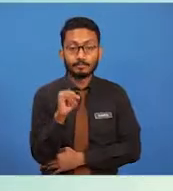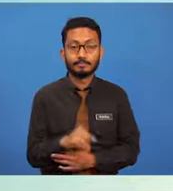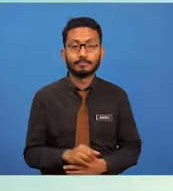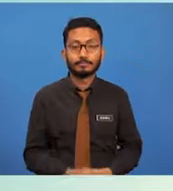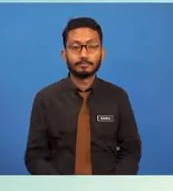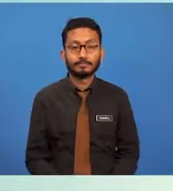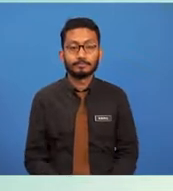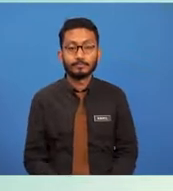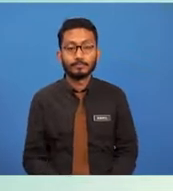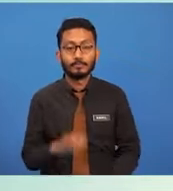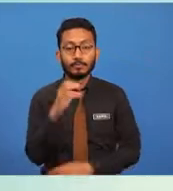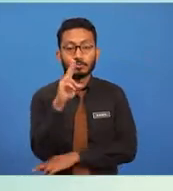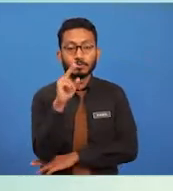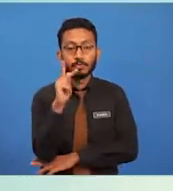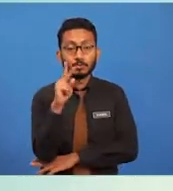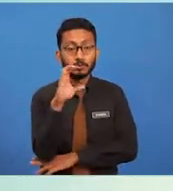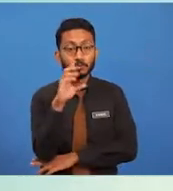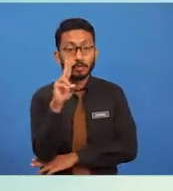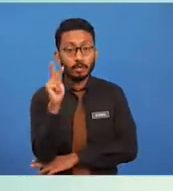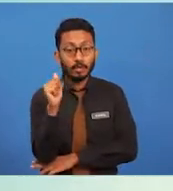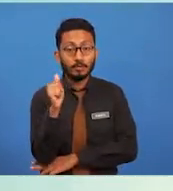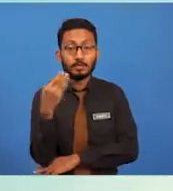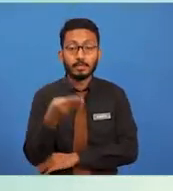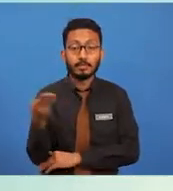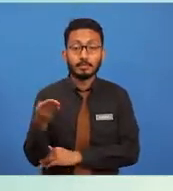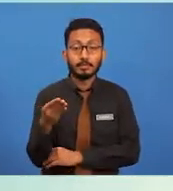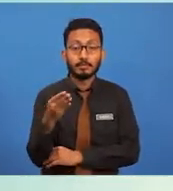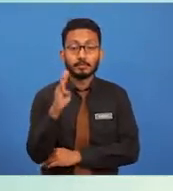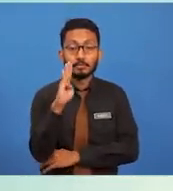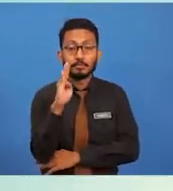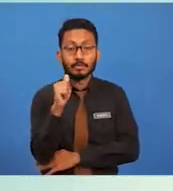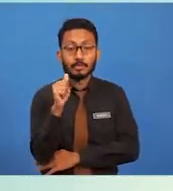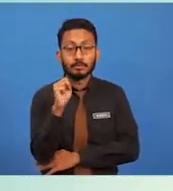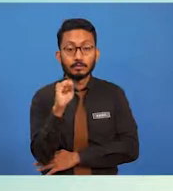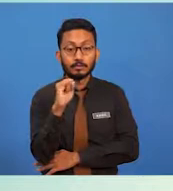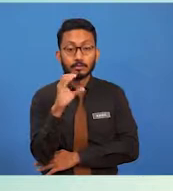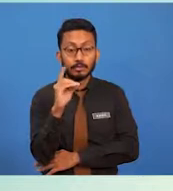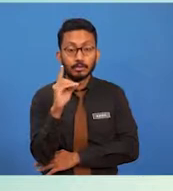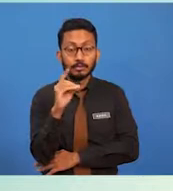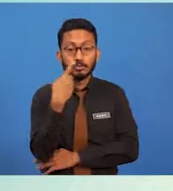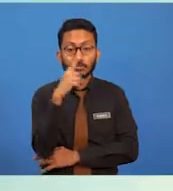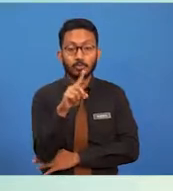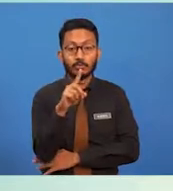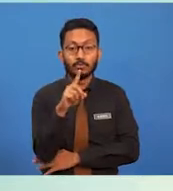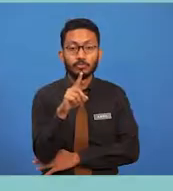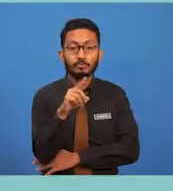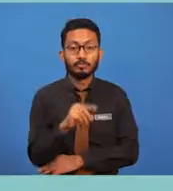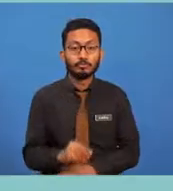Cuka ialah bahan berasid yang sering digunakan untuk menjeruk buah-buahan dan